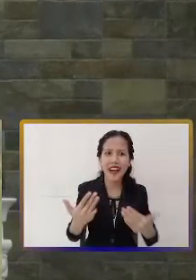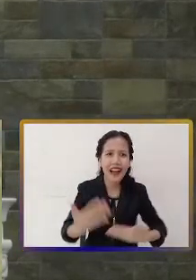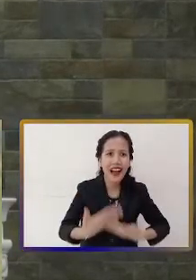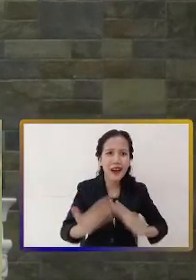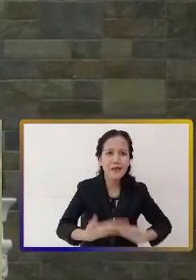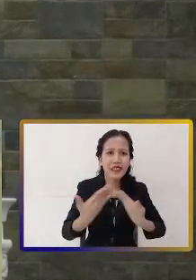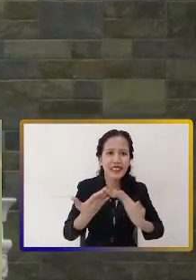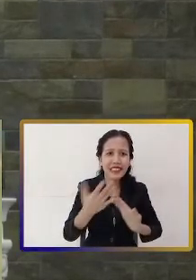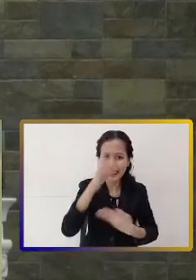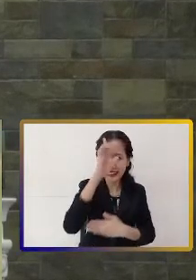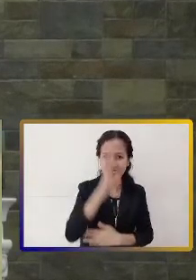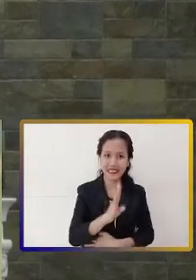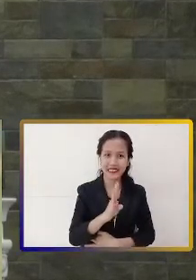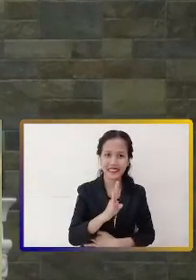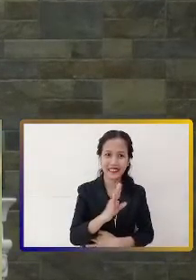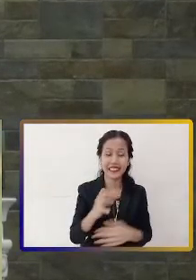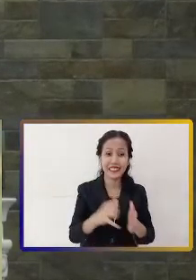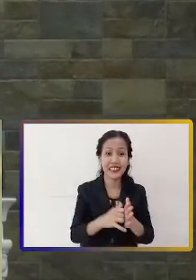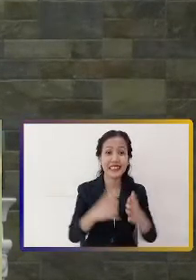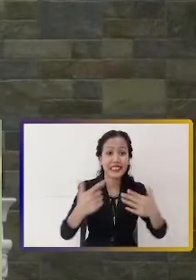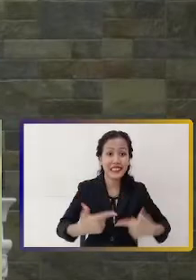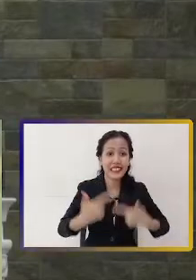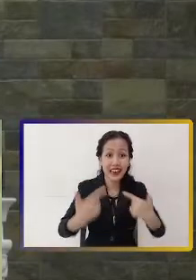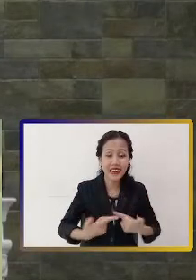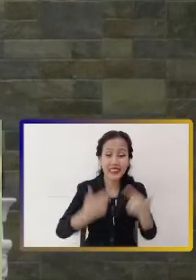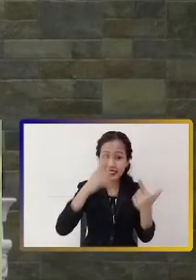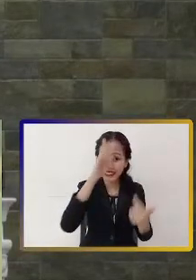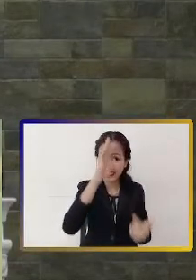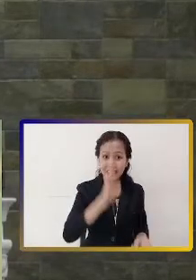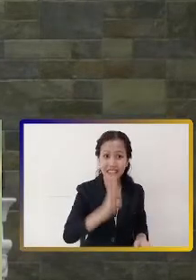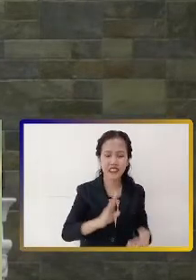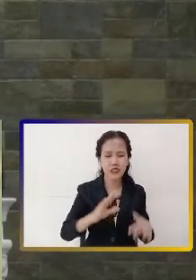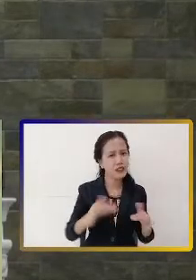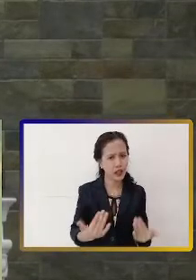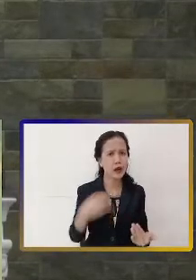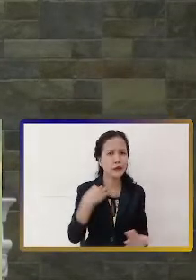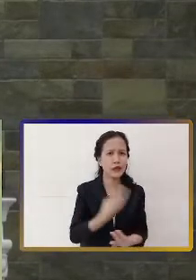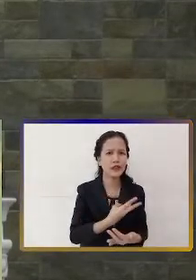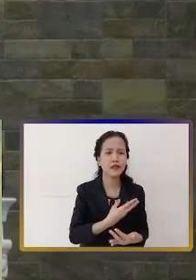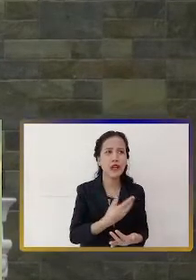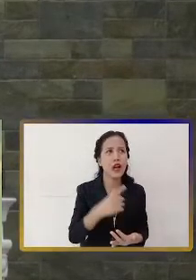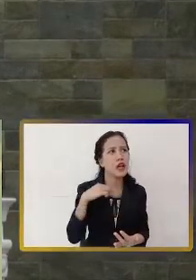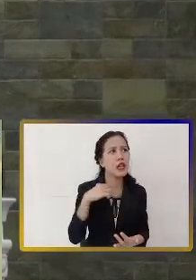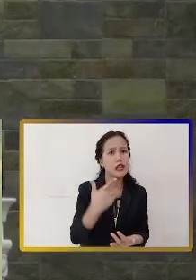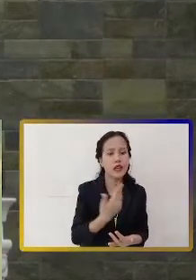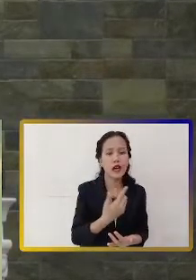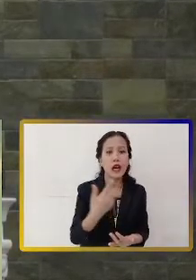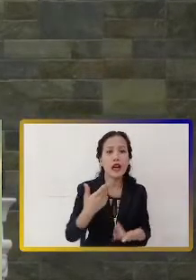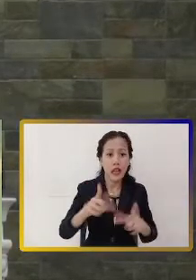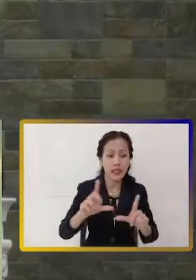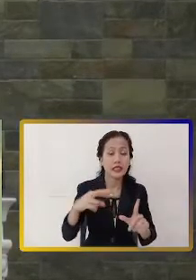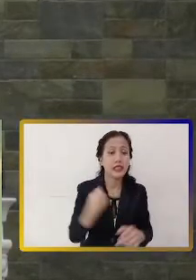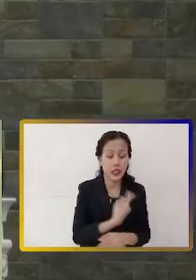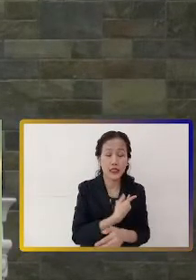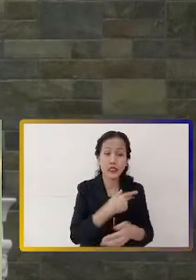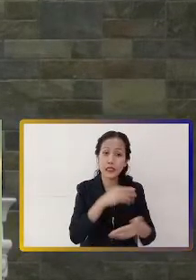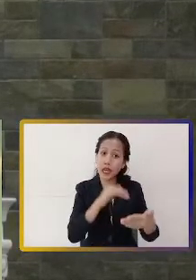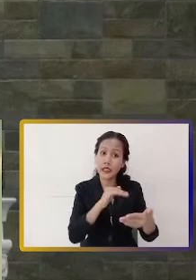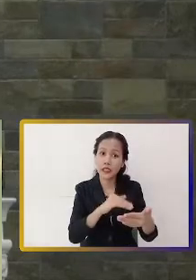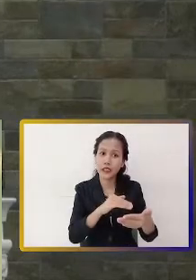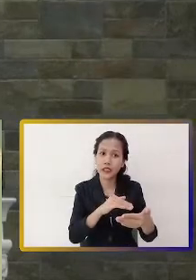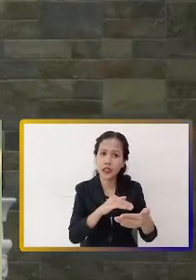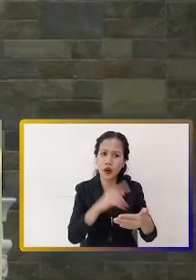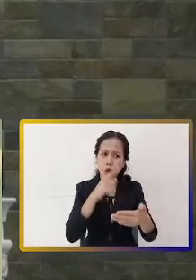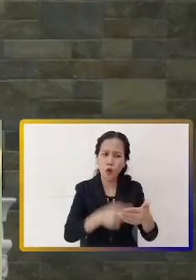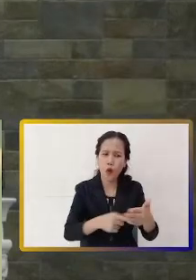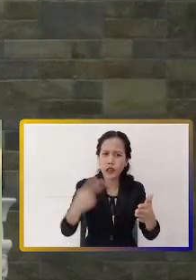Panginoon. Nalugod ang Panginoon. Ngayon, titignan po natin ang mabuti mga atin by details kung ano po ang laman ng